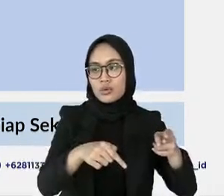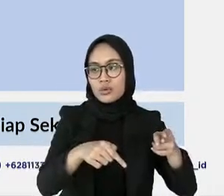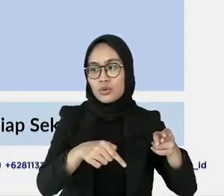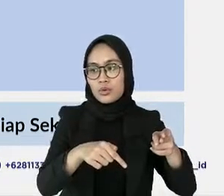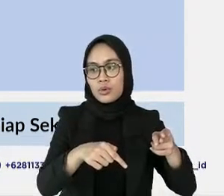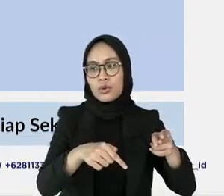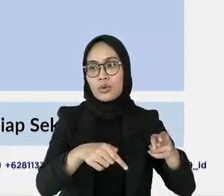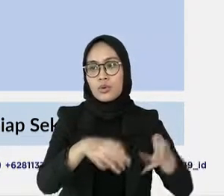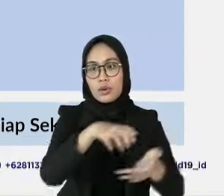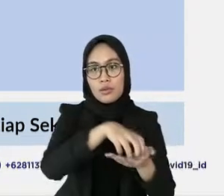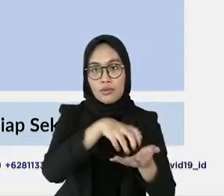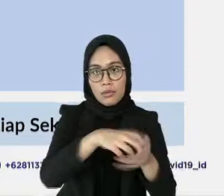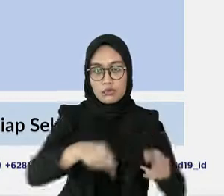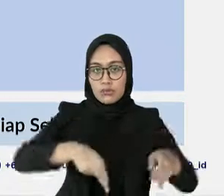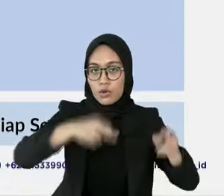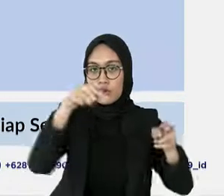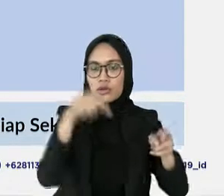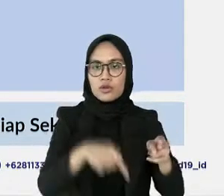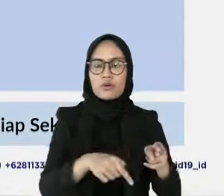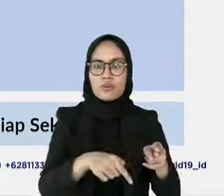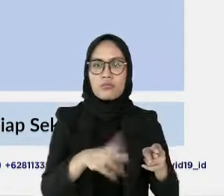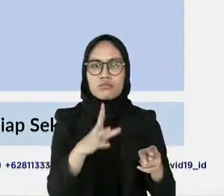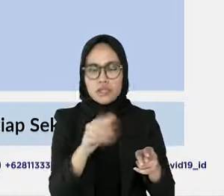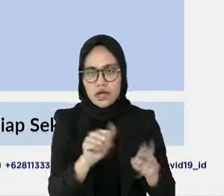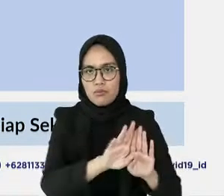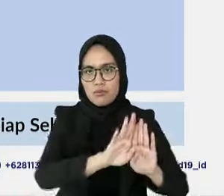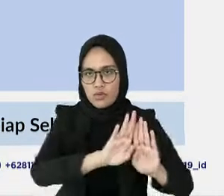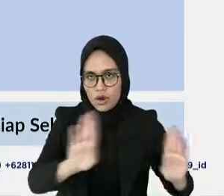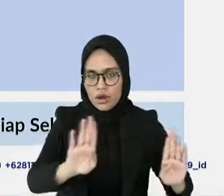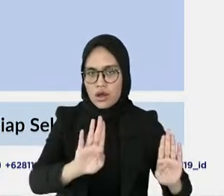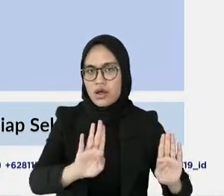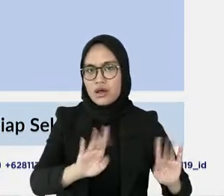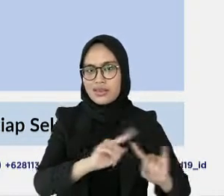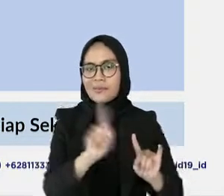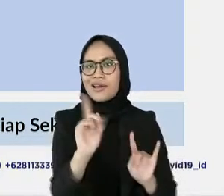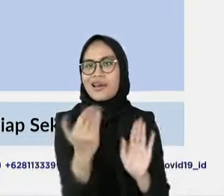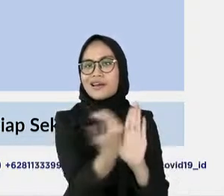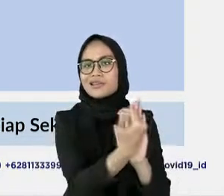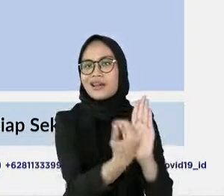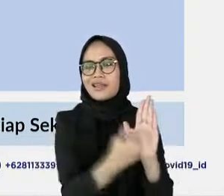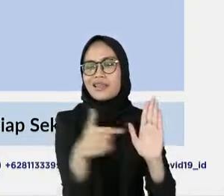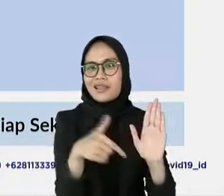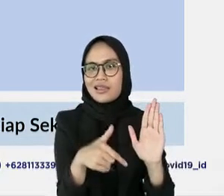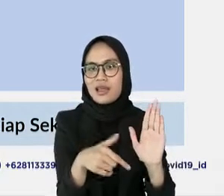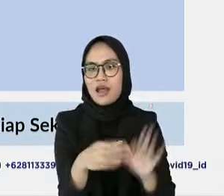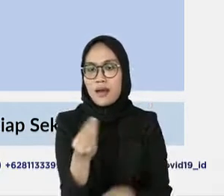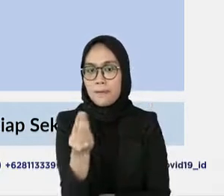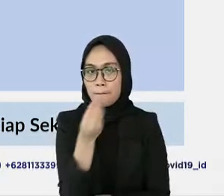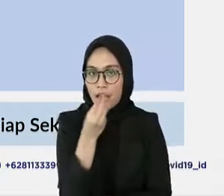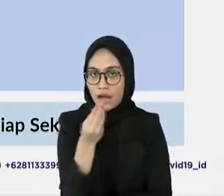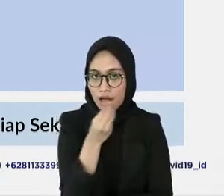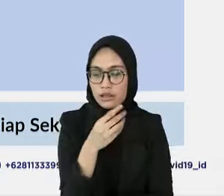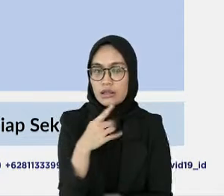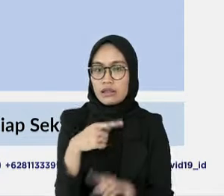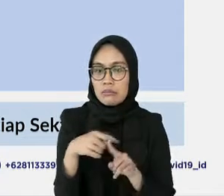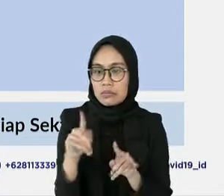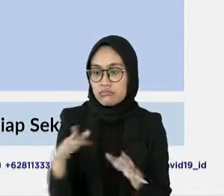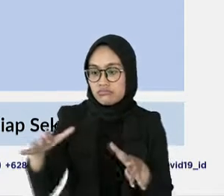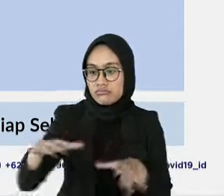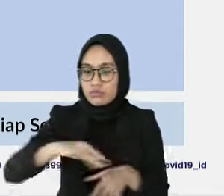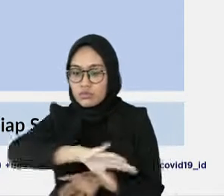4 sedangkan diijinkan untuk level 3 dan 2 dengan sistem makan non prasmanan